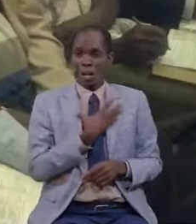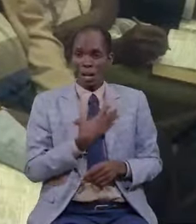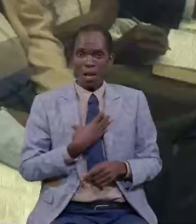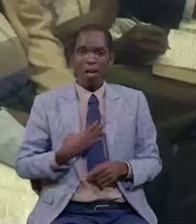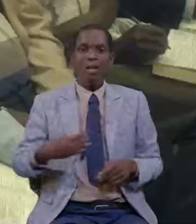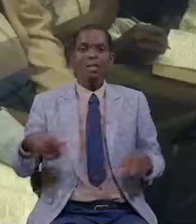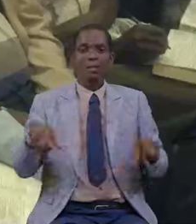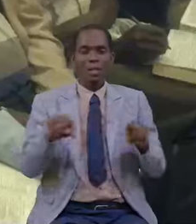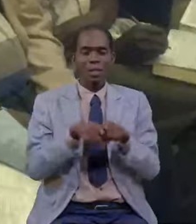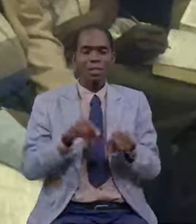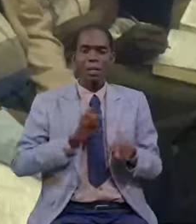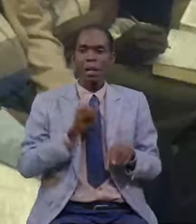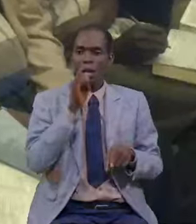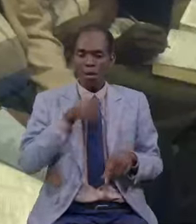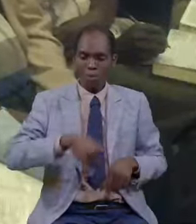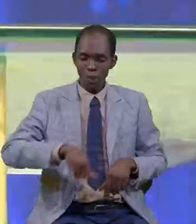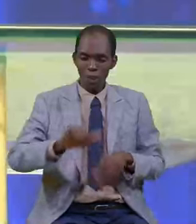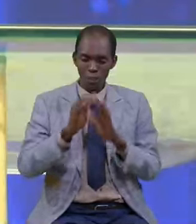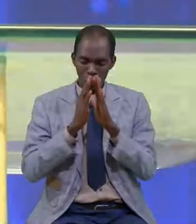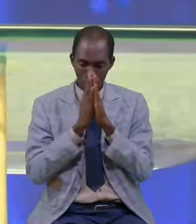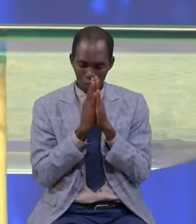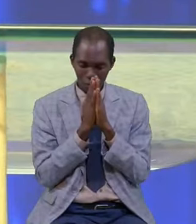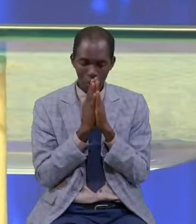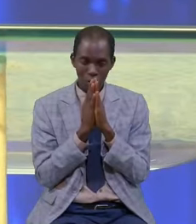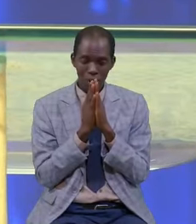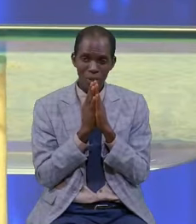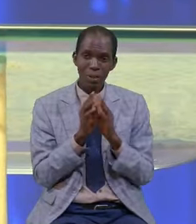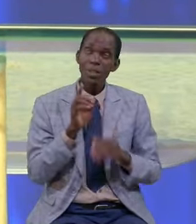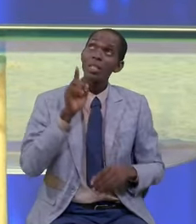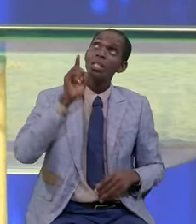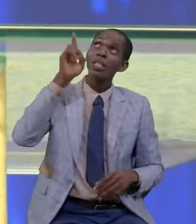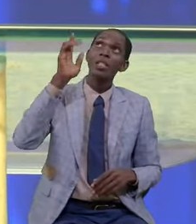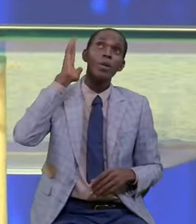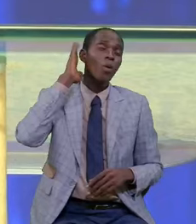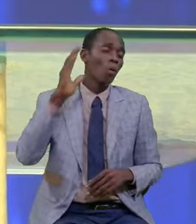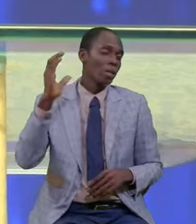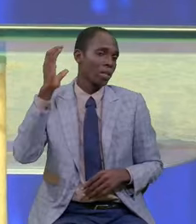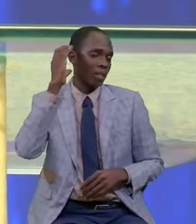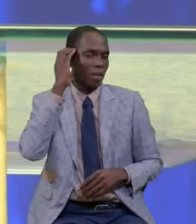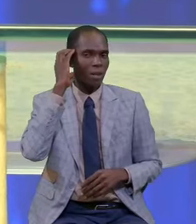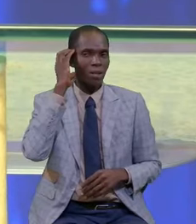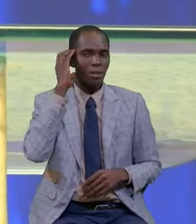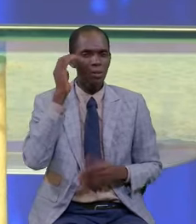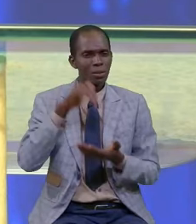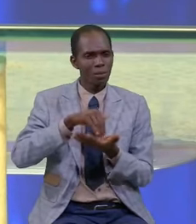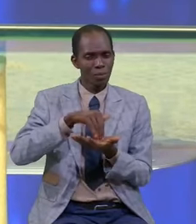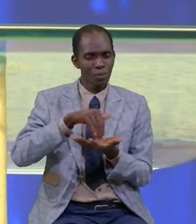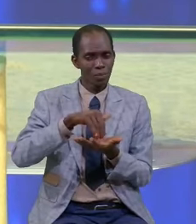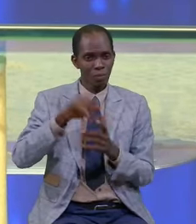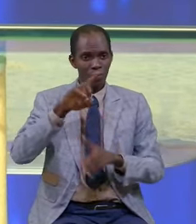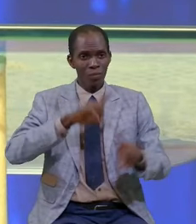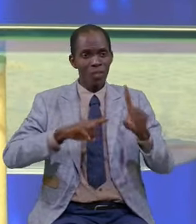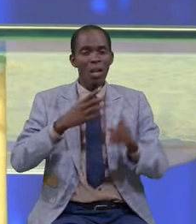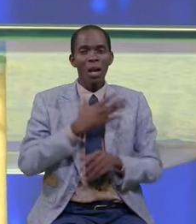Avant que je cesse de parler, il exaucera. Et cela